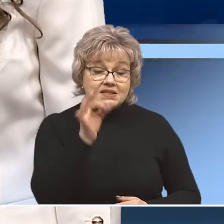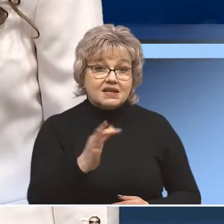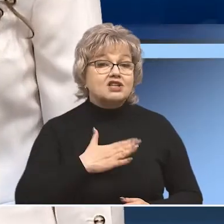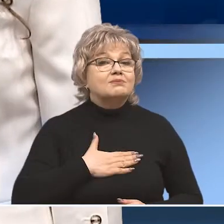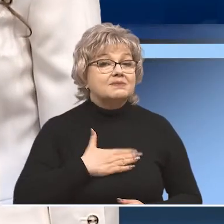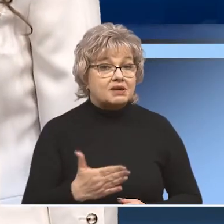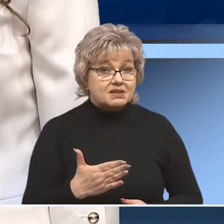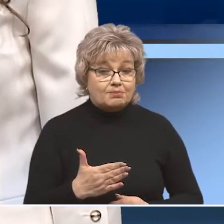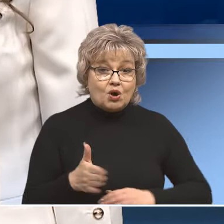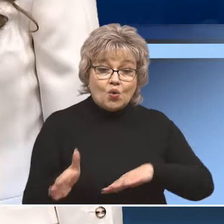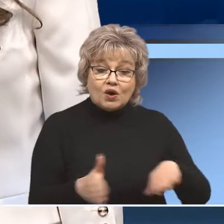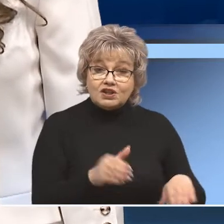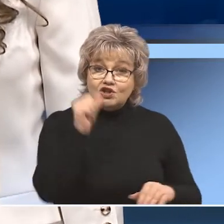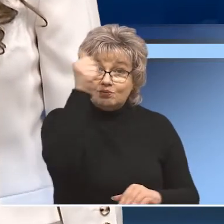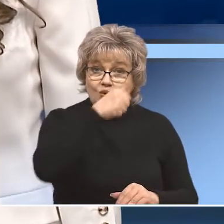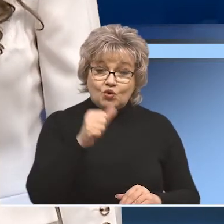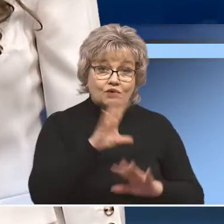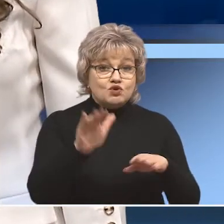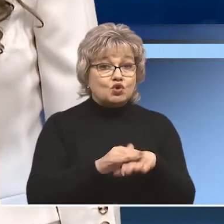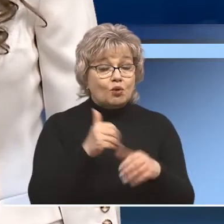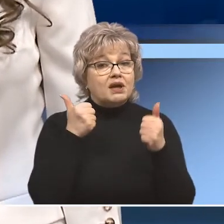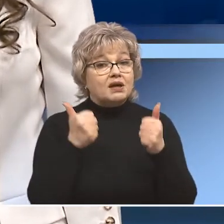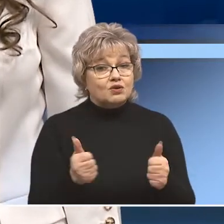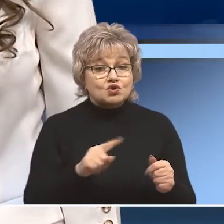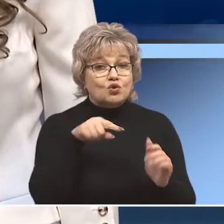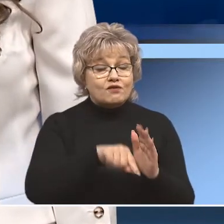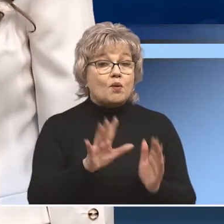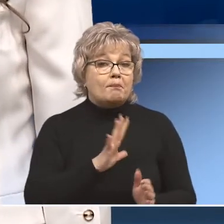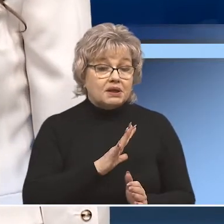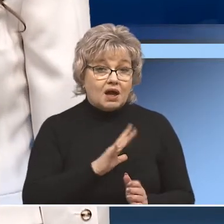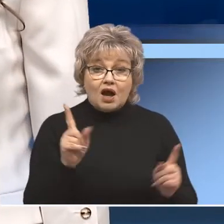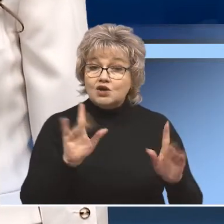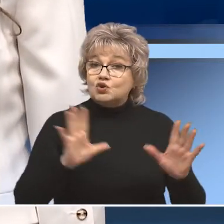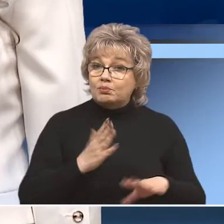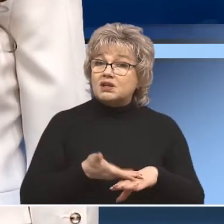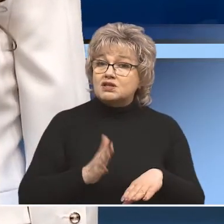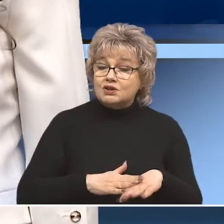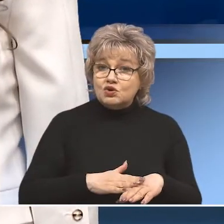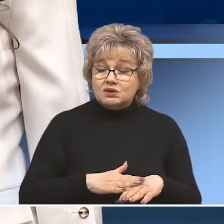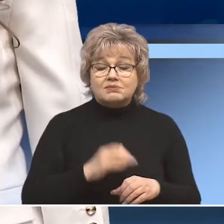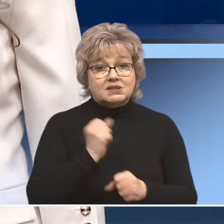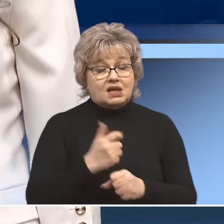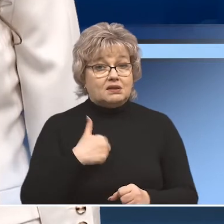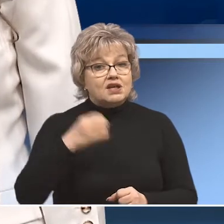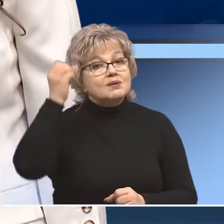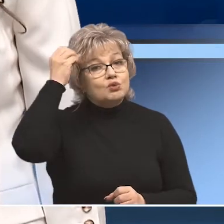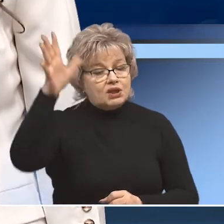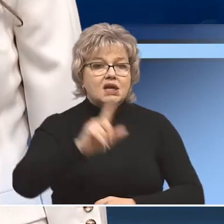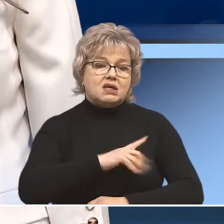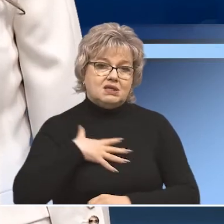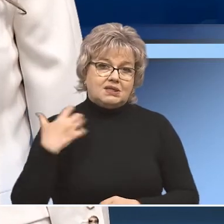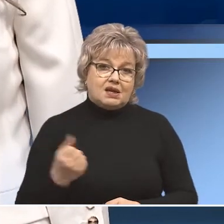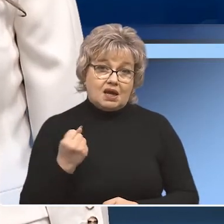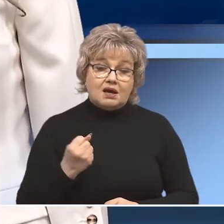Давайте скажем спасибо уходящему году за все доброе и хорошее, что в нем было. А что было сложным, сделало нас мудрее